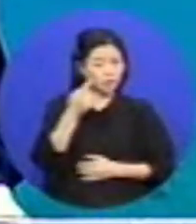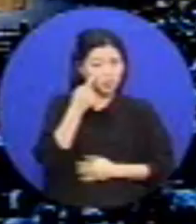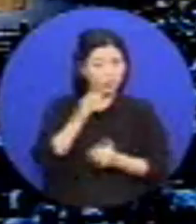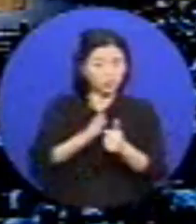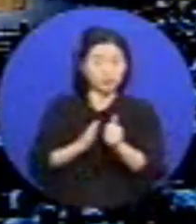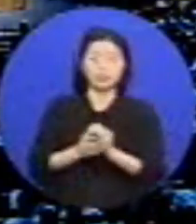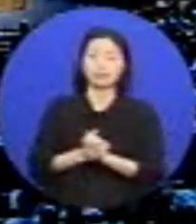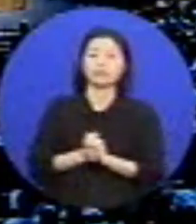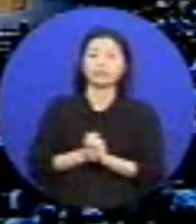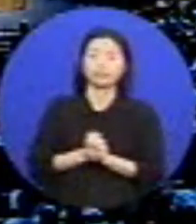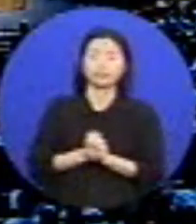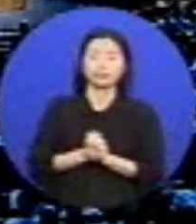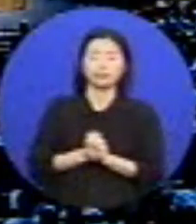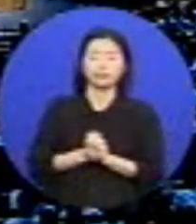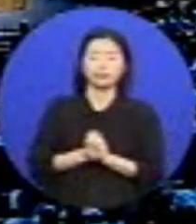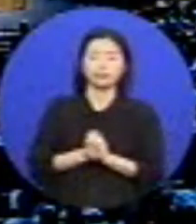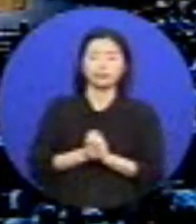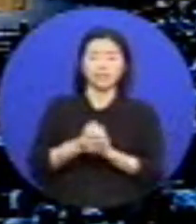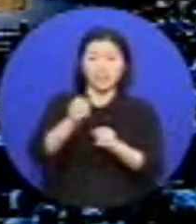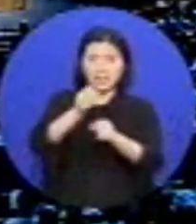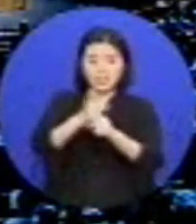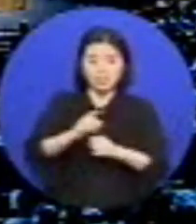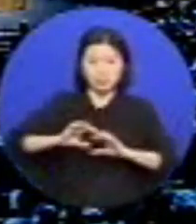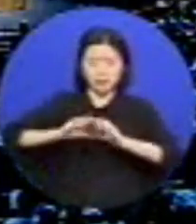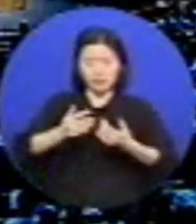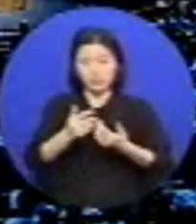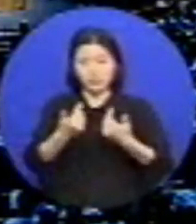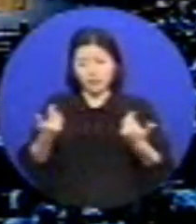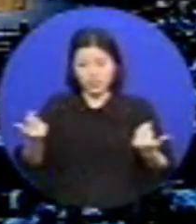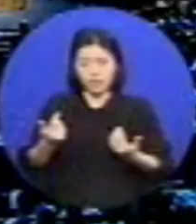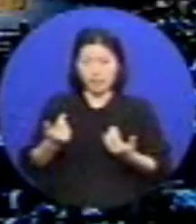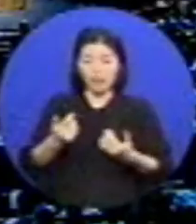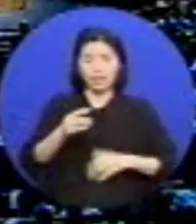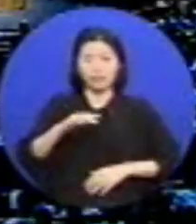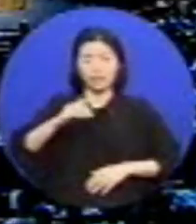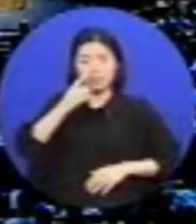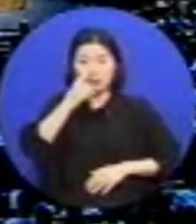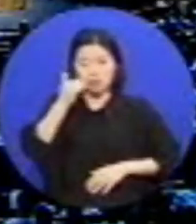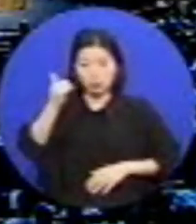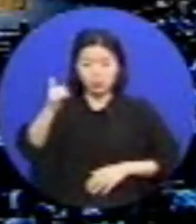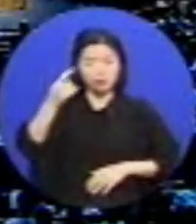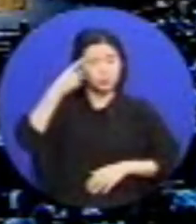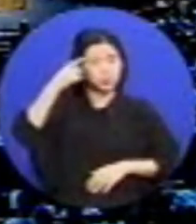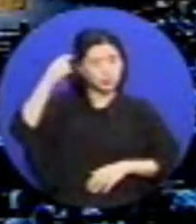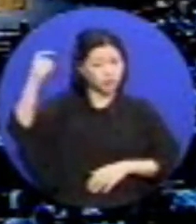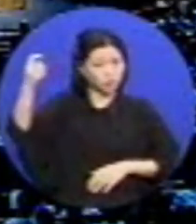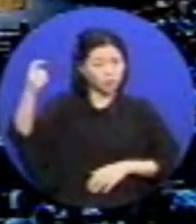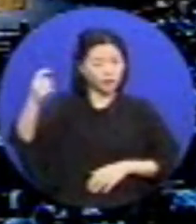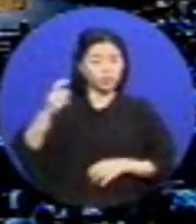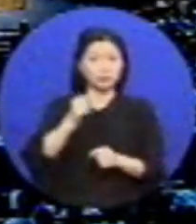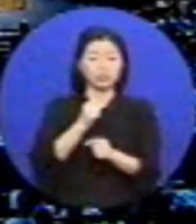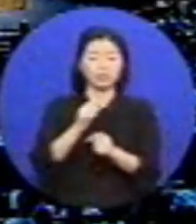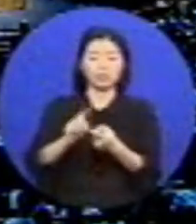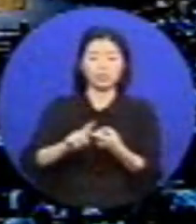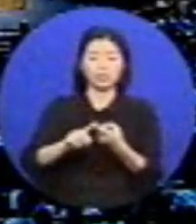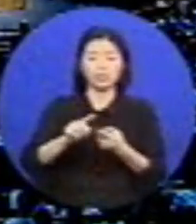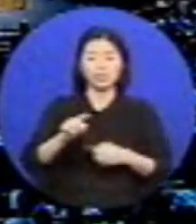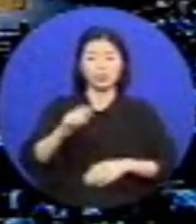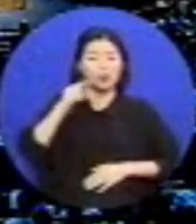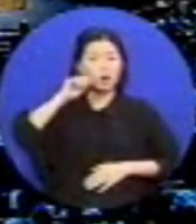바랍니다. 이미 세상을 떠난 부모님들을 추모하는 것은 어렵지